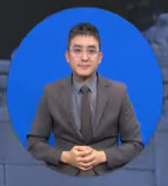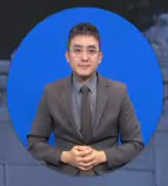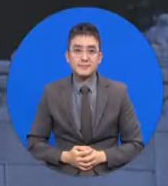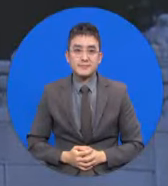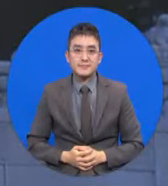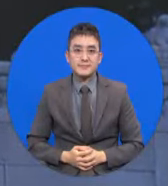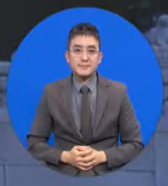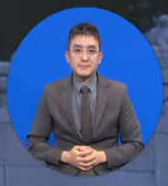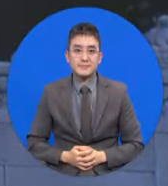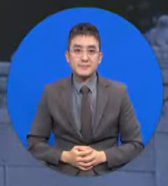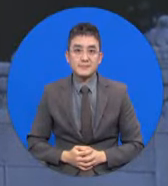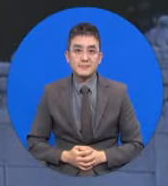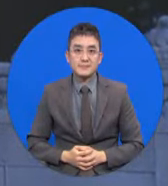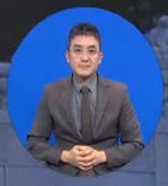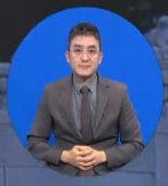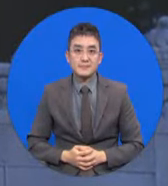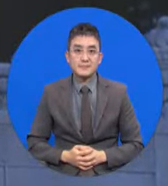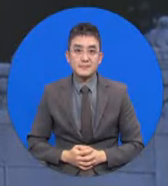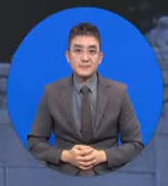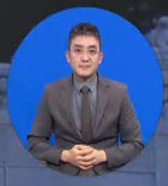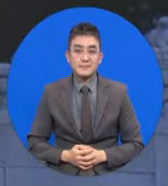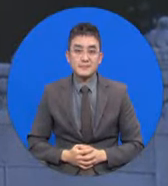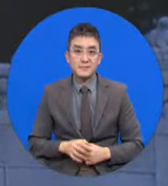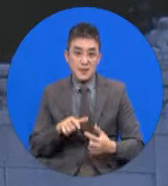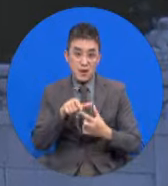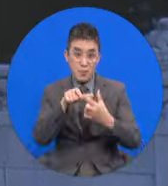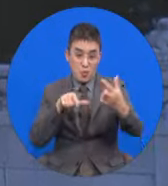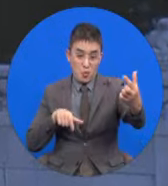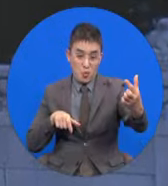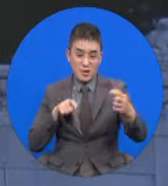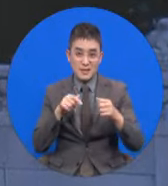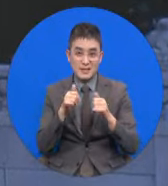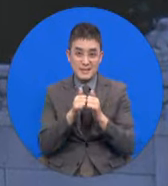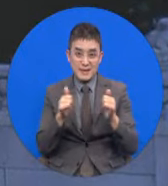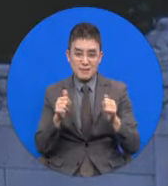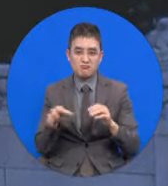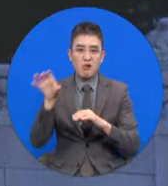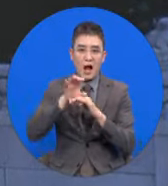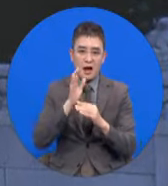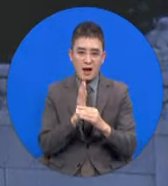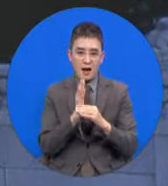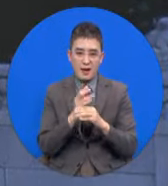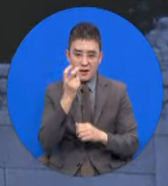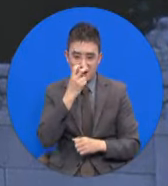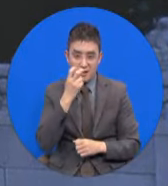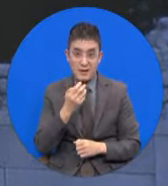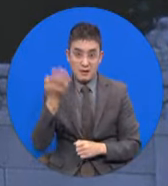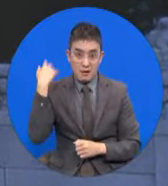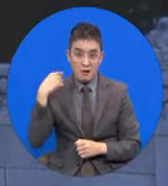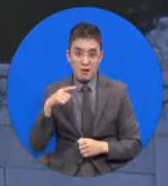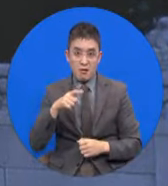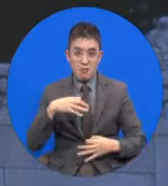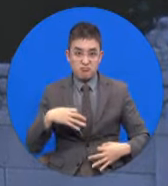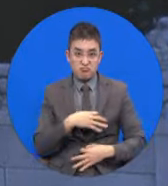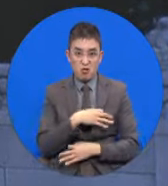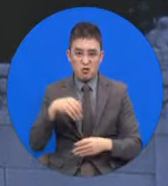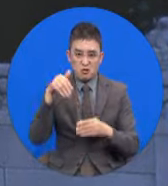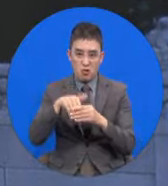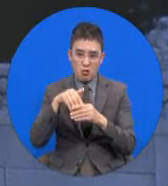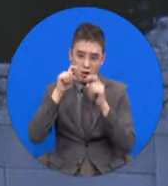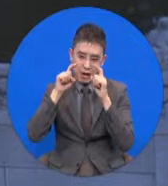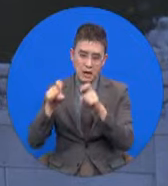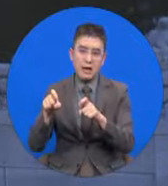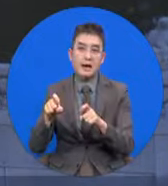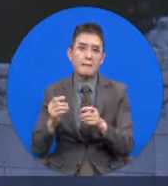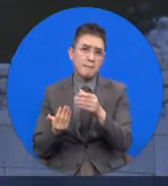네, 이 수검표가 절차가 도입됐습니다. 뭐 부정선거 의혹도 지난 선거 때 상당히 좀 일었었어요. 그렇기